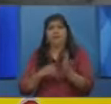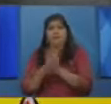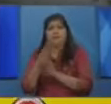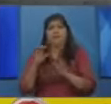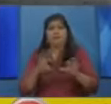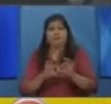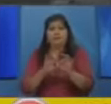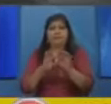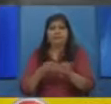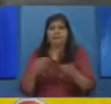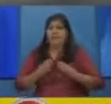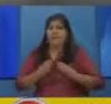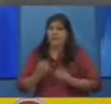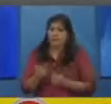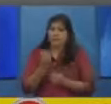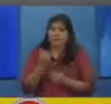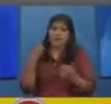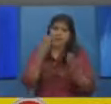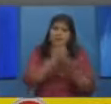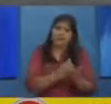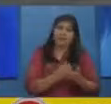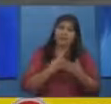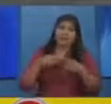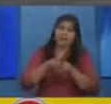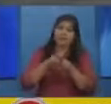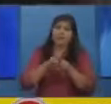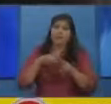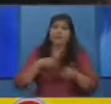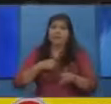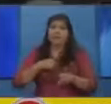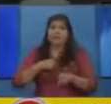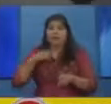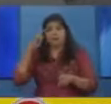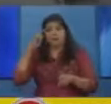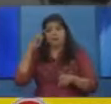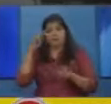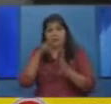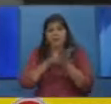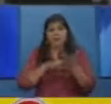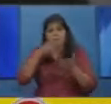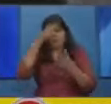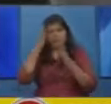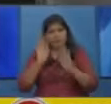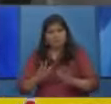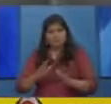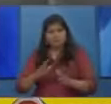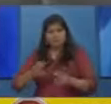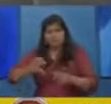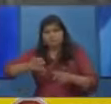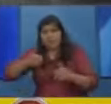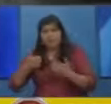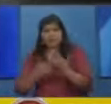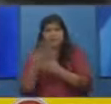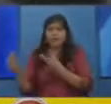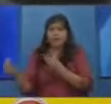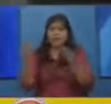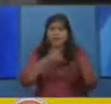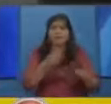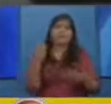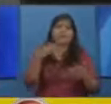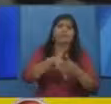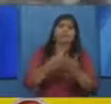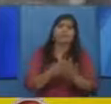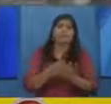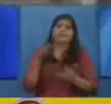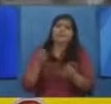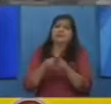हमें सहज तो रखेगा ही, हम अपनी समस्या का समाधान भी निकाल पाएंगे। सरदार साहब ने यही